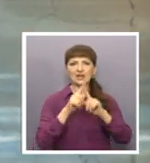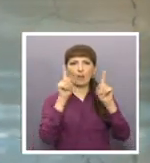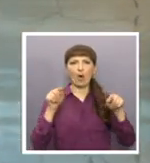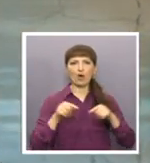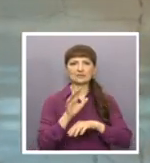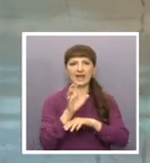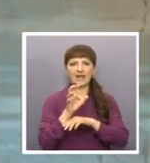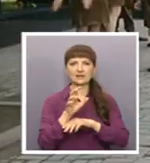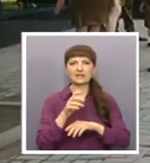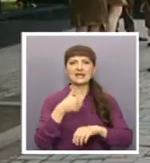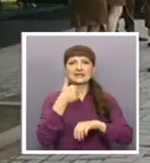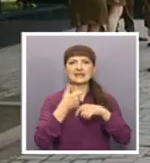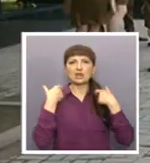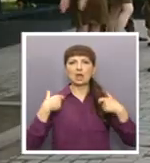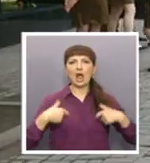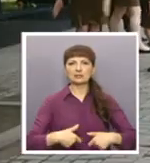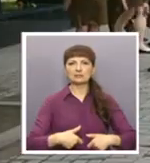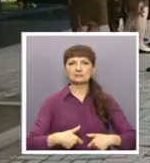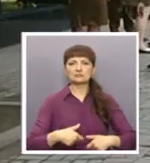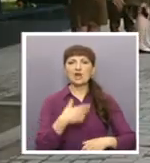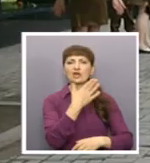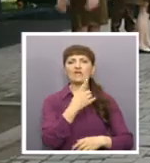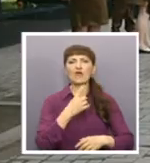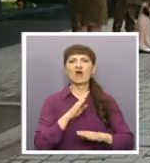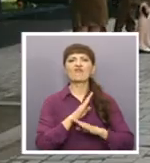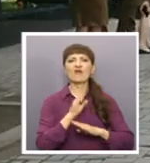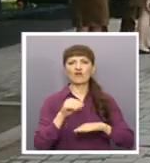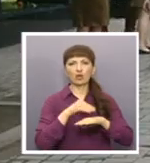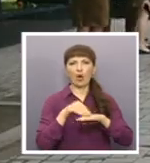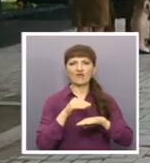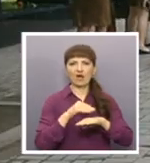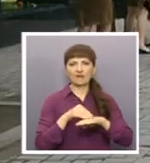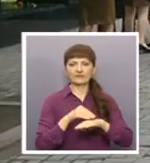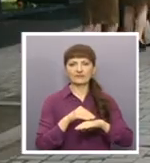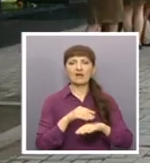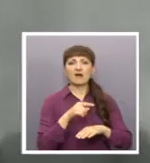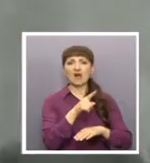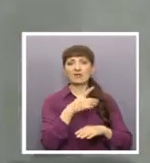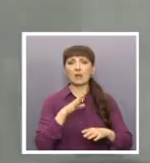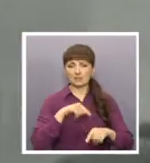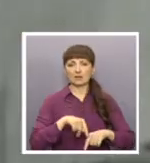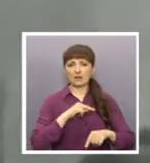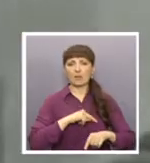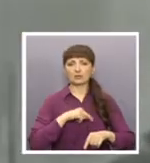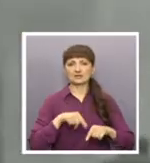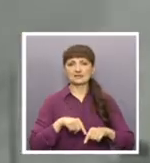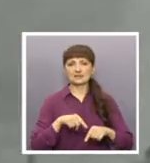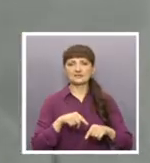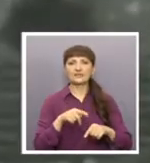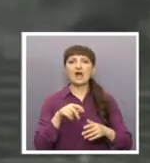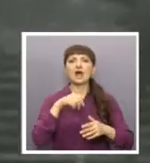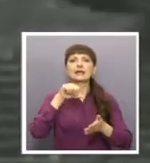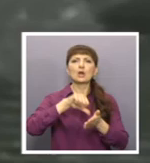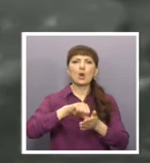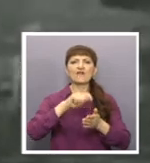портретами генерала Панфилова и его вдовы Марии Ивановны, потому что она труженик тыла. Героев и участников